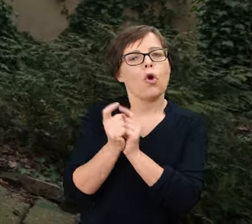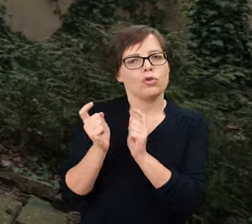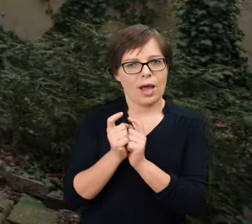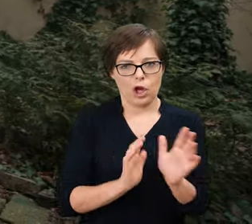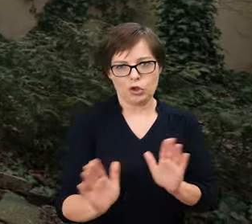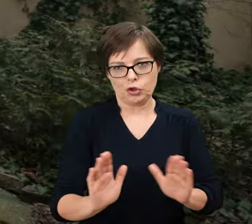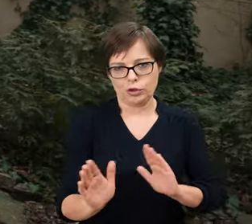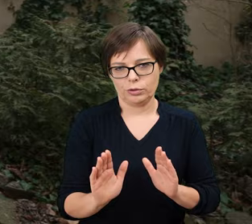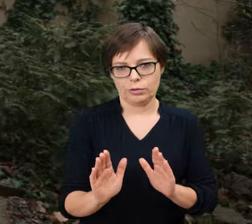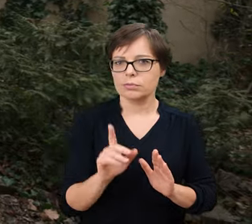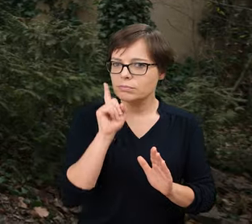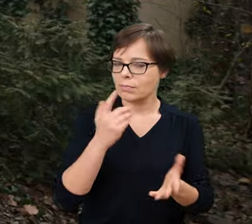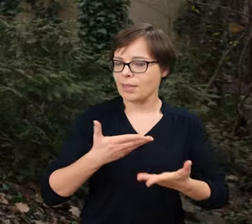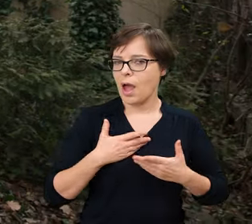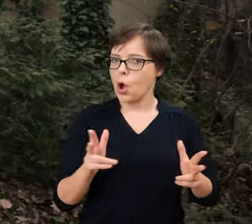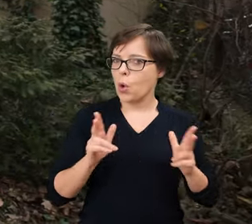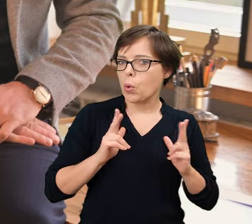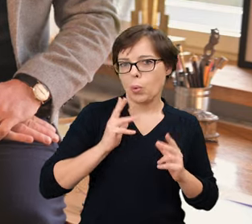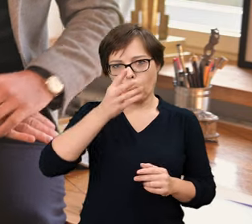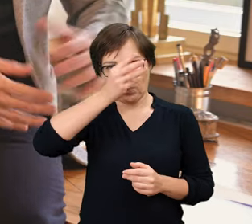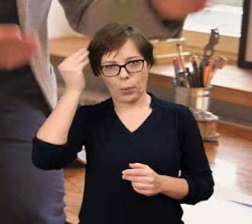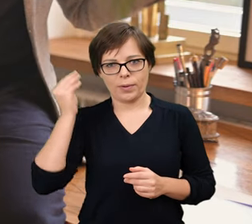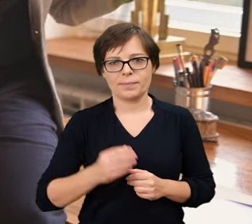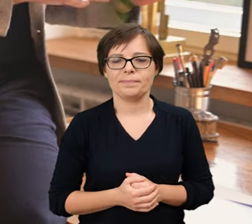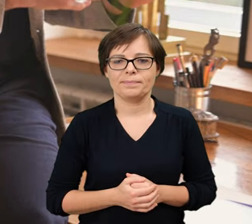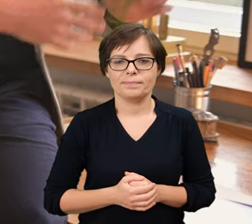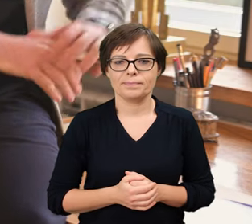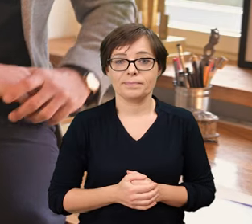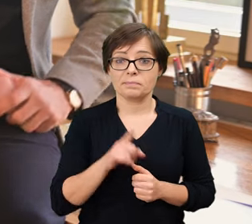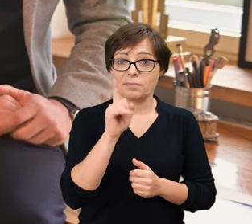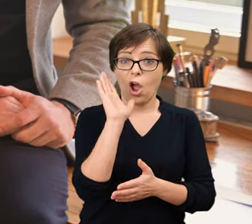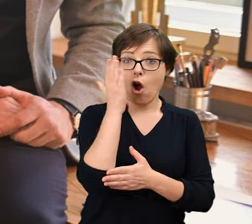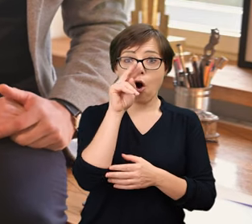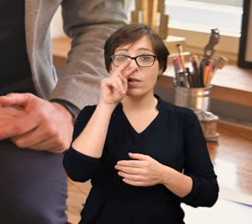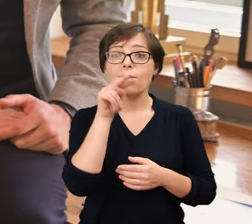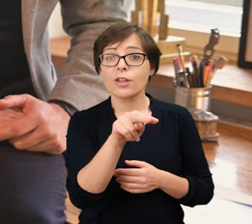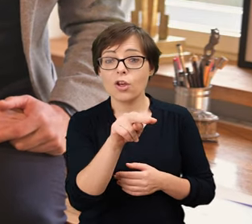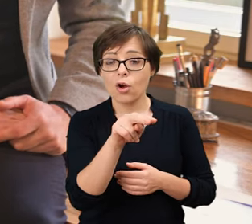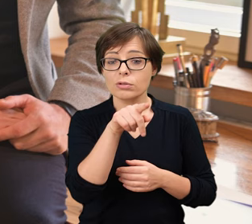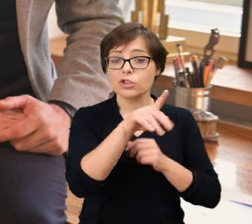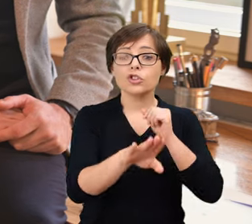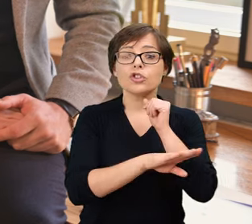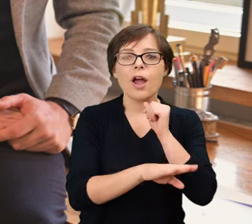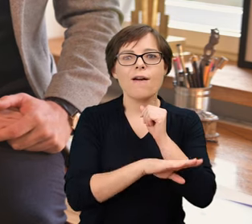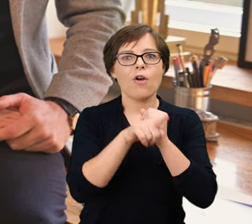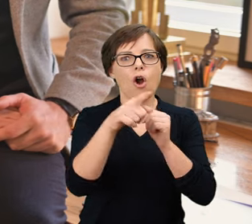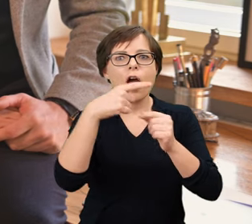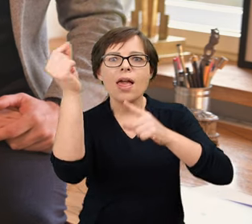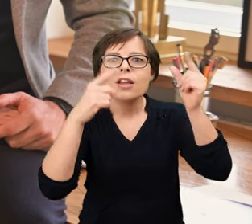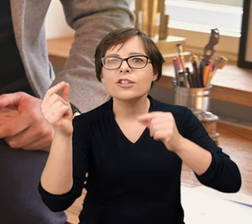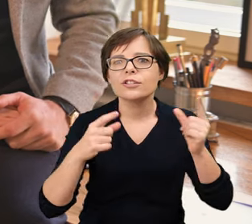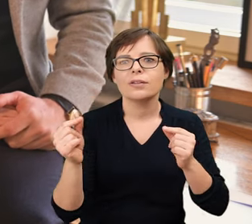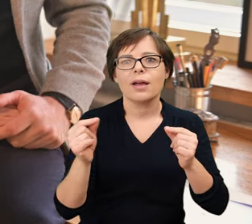bardzo jest to odprężająca czynność. A widok przez to okno wtedy, kiedy drzewa mają liście, jest